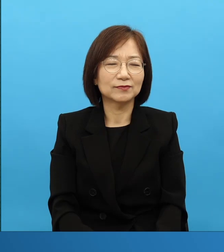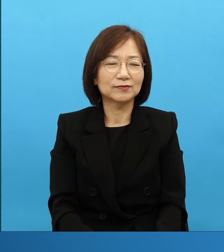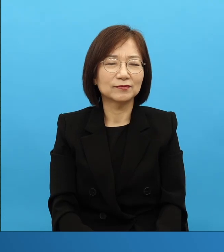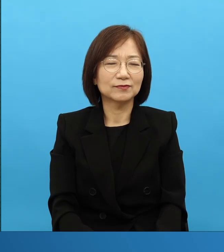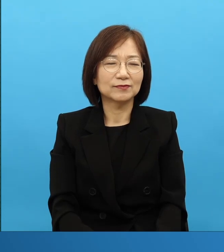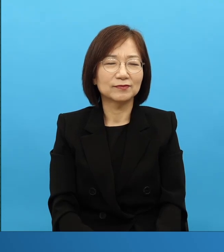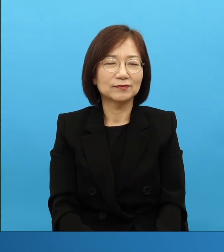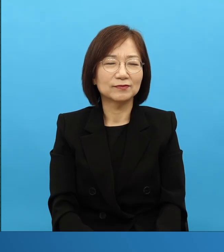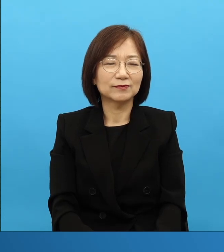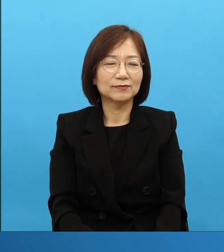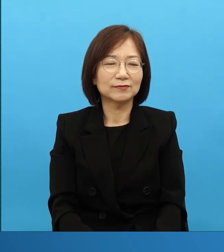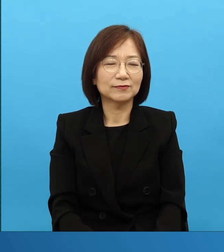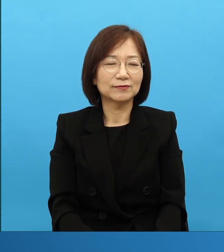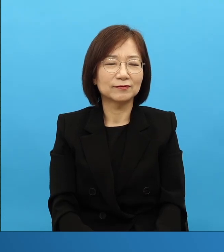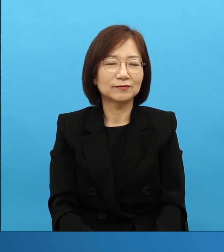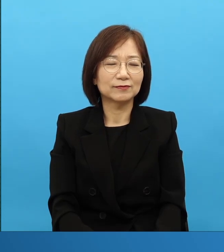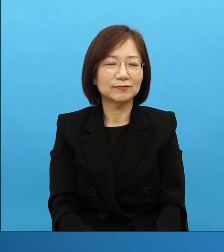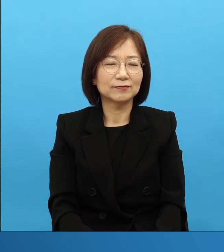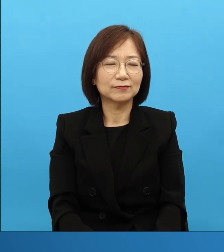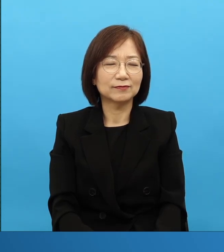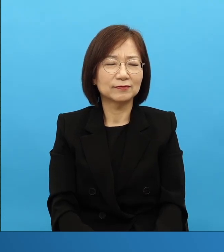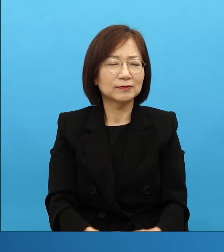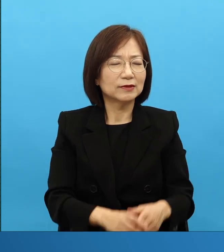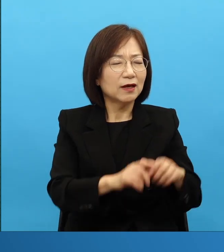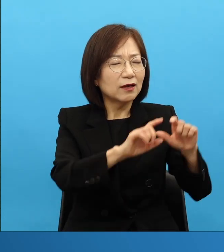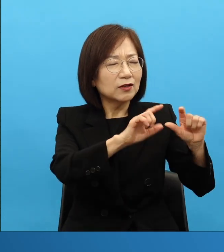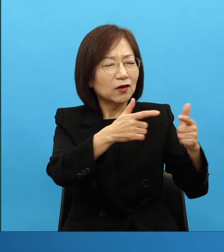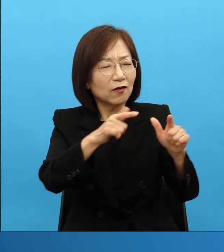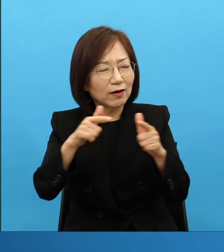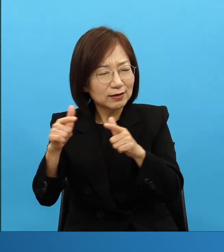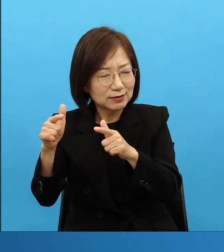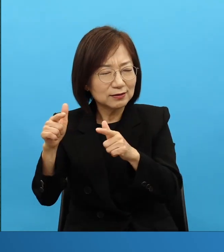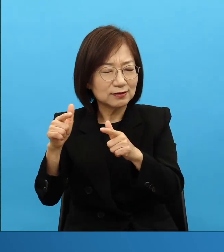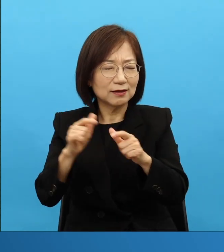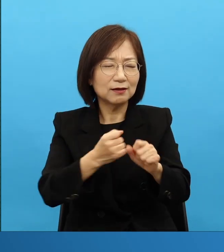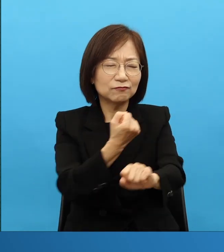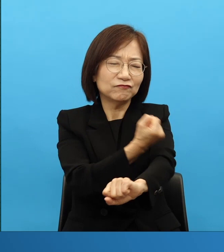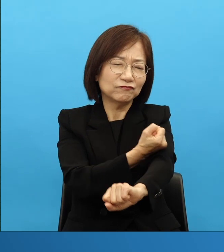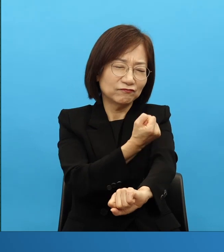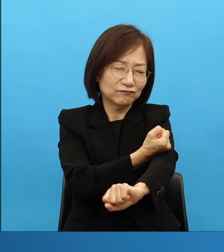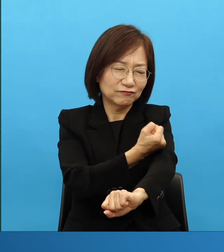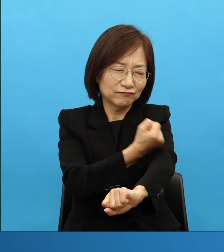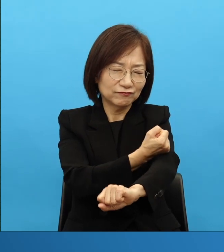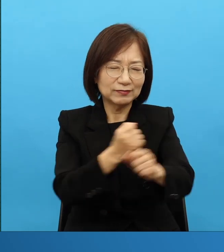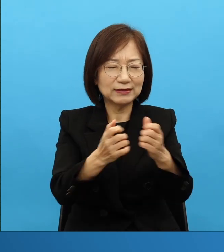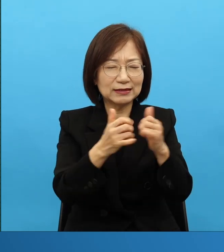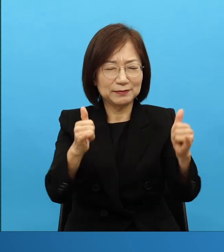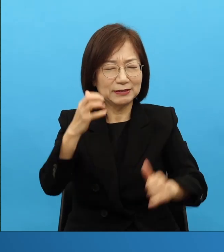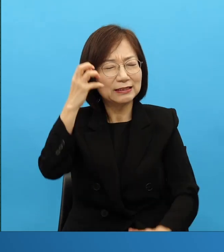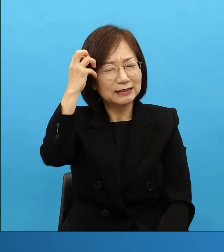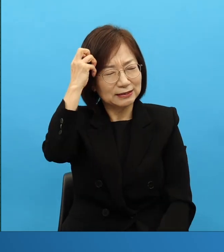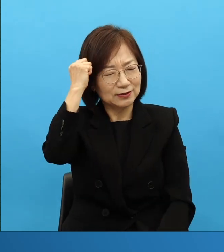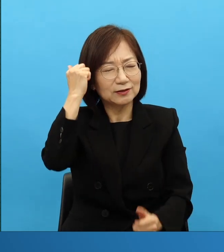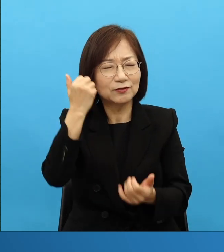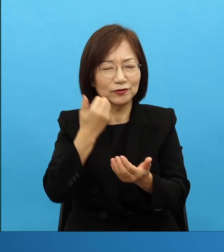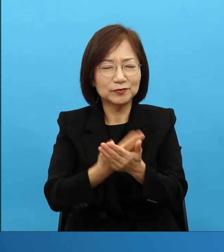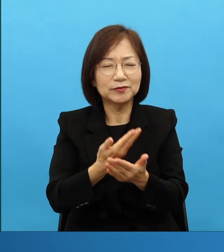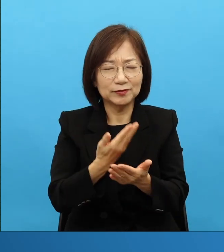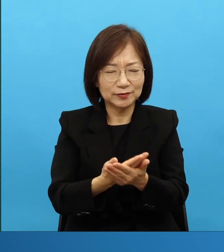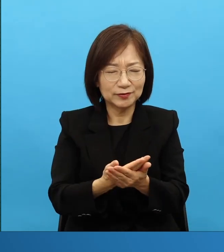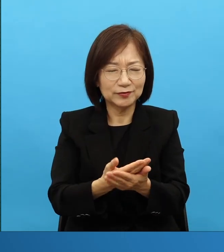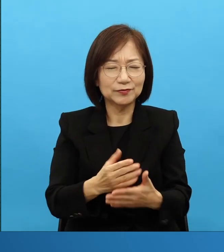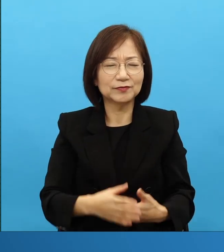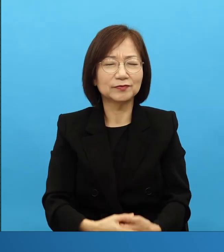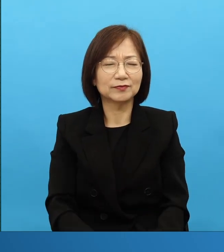life of the Holy Temple. 갖가지 모양으로 헌신하는 성도들의 손길을 기억하옵소서. Please remember the hands of the believers